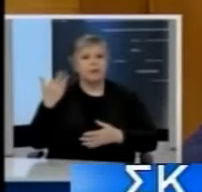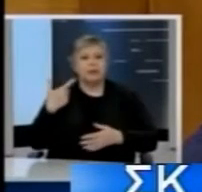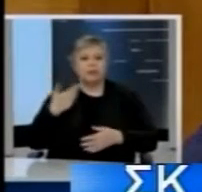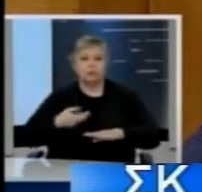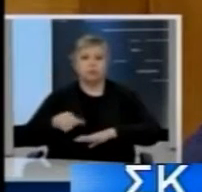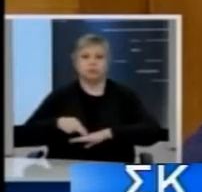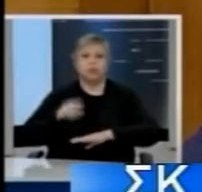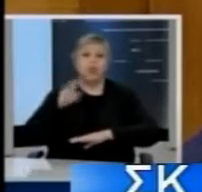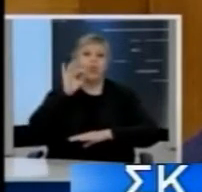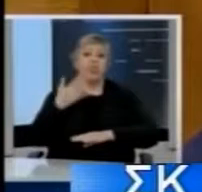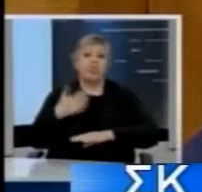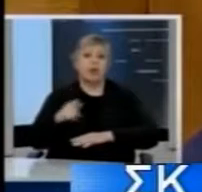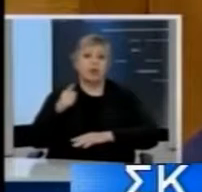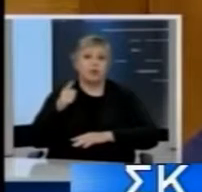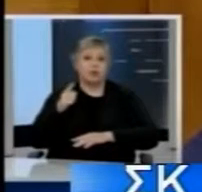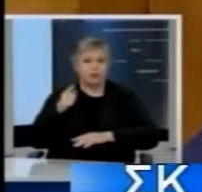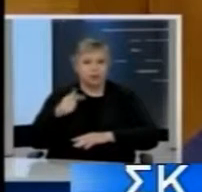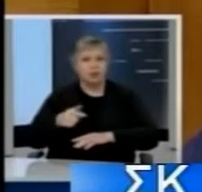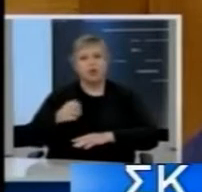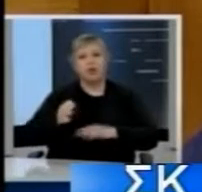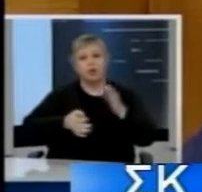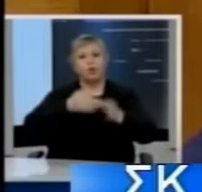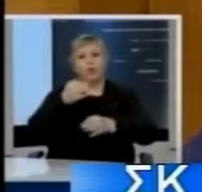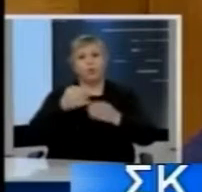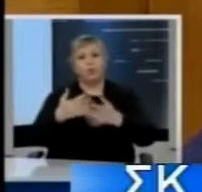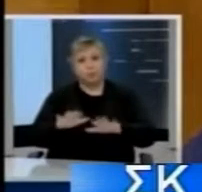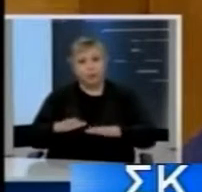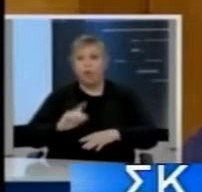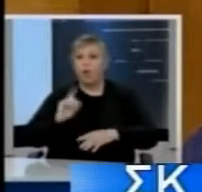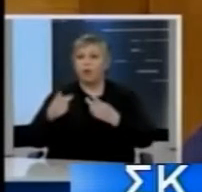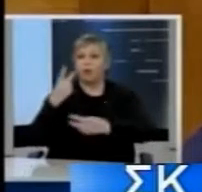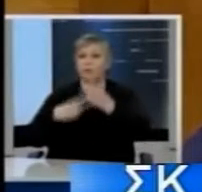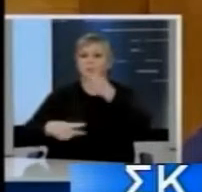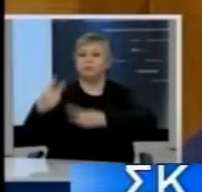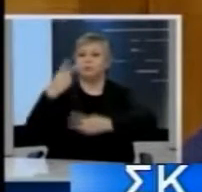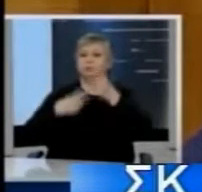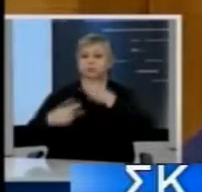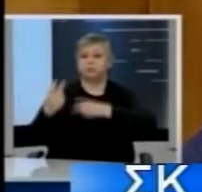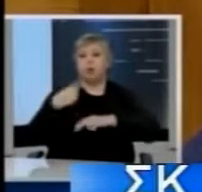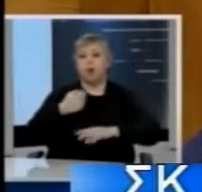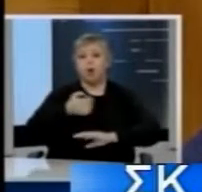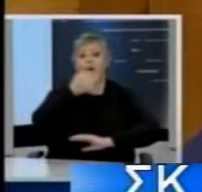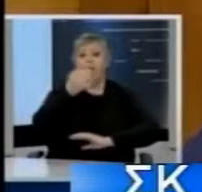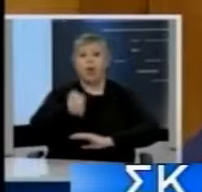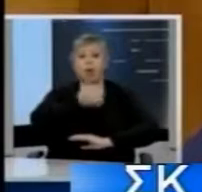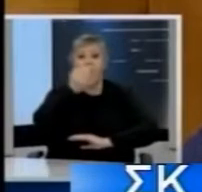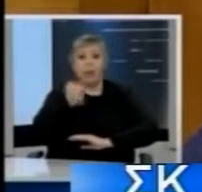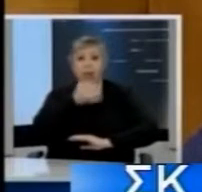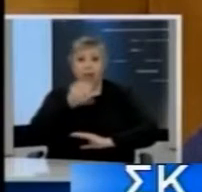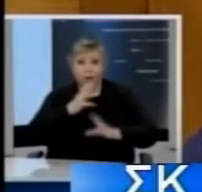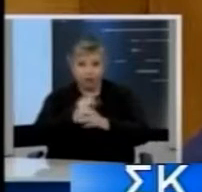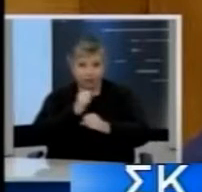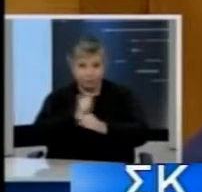είπατε ότι δεν πρόκειται να τα υλοποιήσει η κυβέρνηση αυτά που λέει ο Τσίπρας στη Διεθνή Έκθεση Θεσσαλονίκης. Και